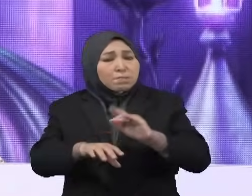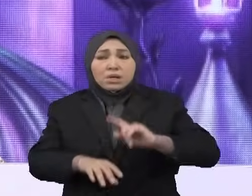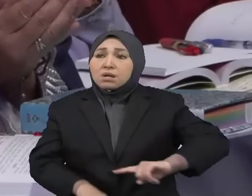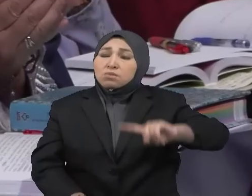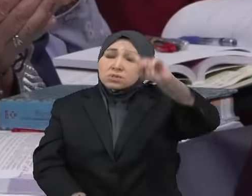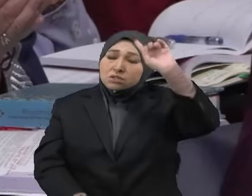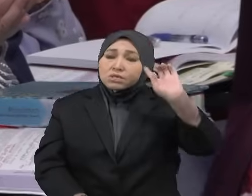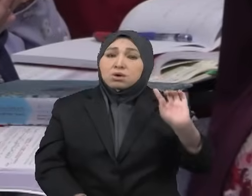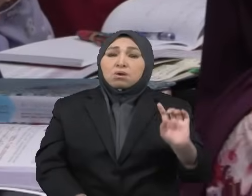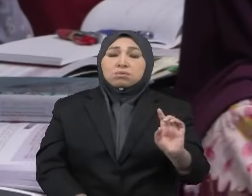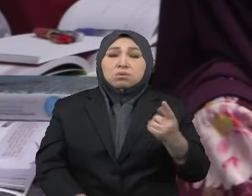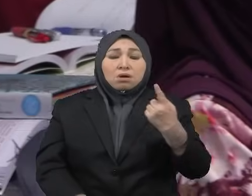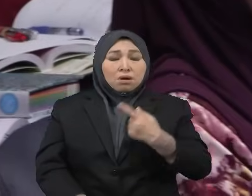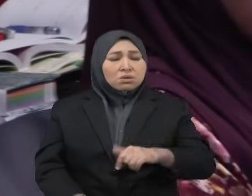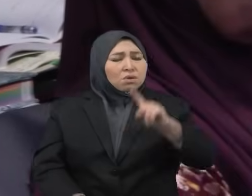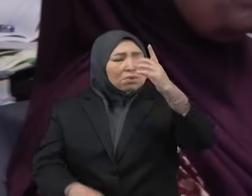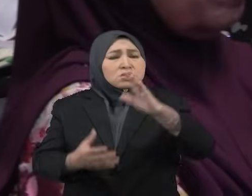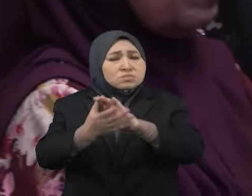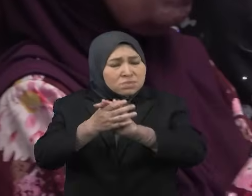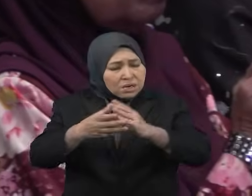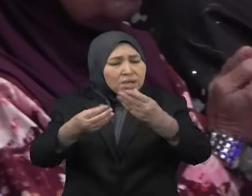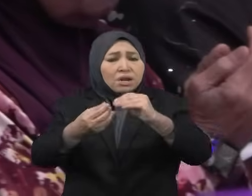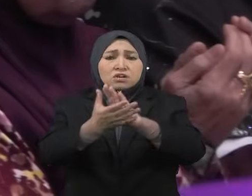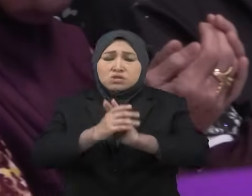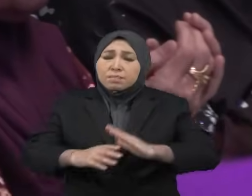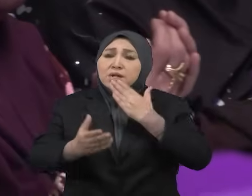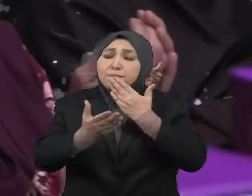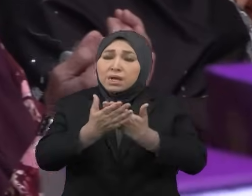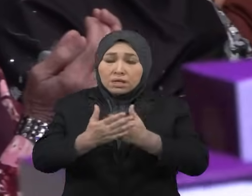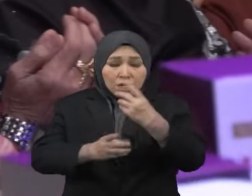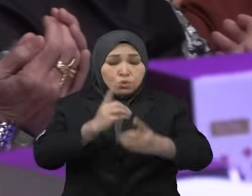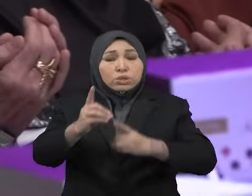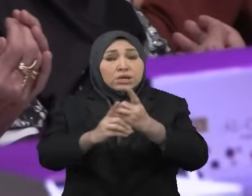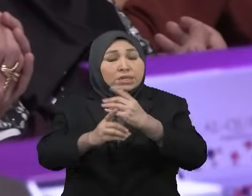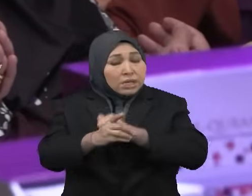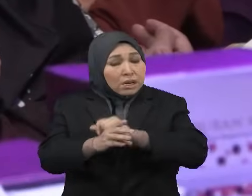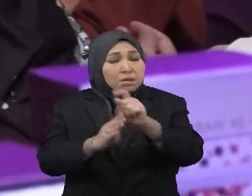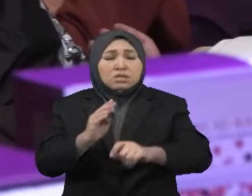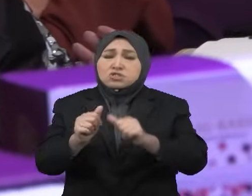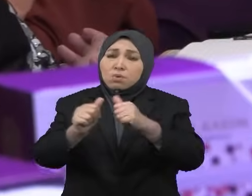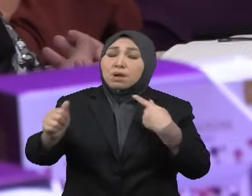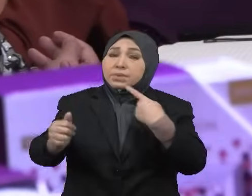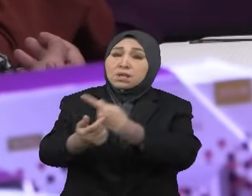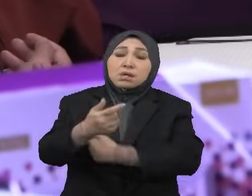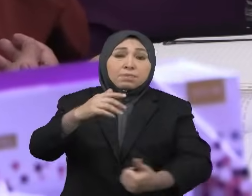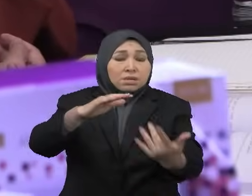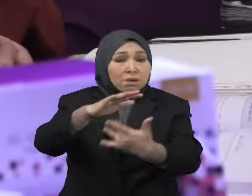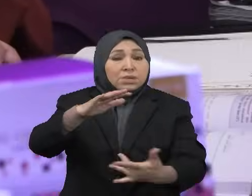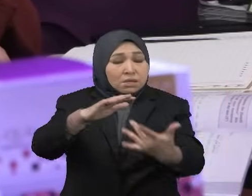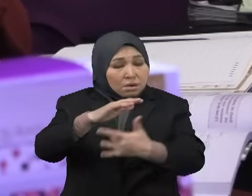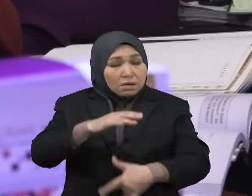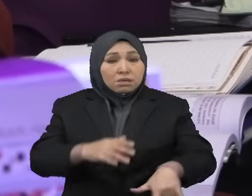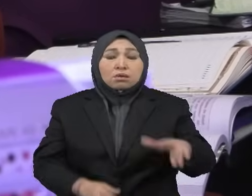ilayka al-masir. ربنا آتنا في الدنيا حسنة وفي الآخرة حسنة وقنا عذاب النار وصلى الله وسلم وبارك